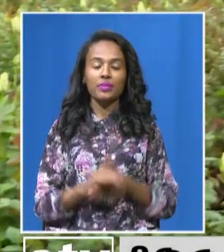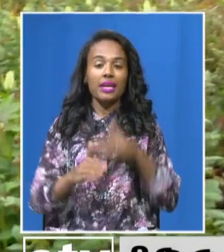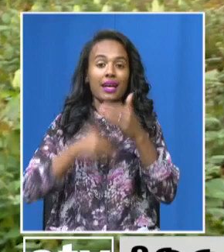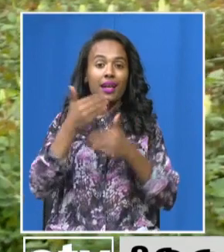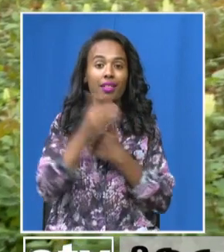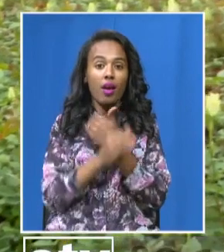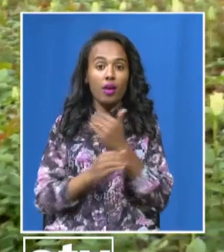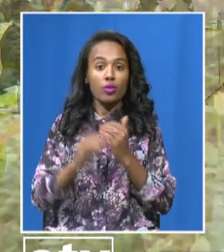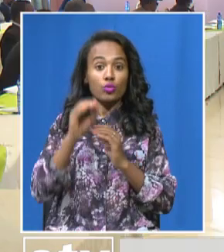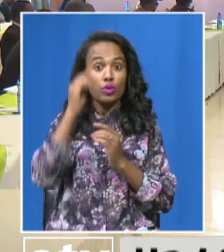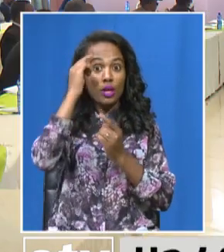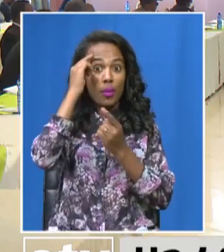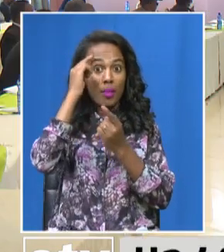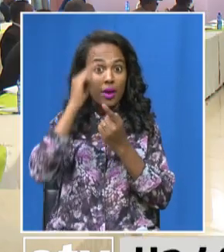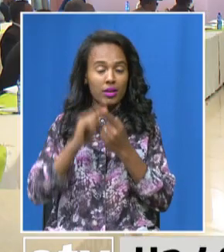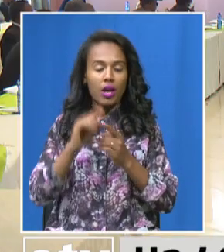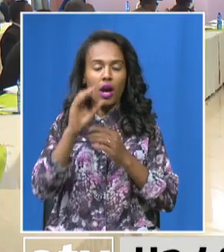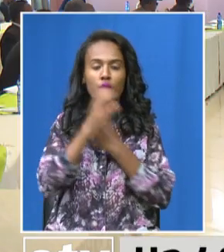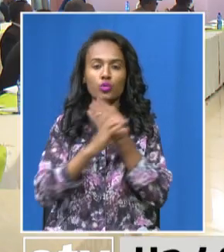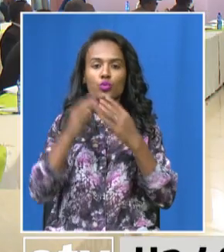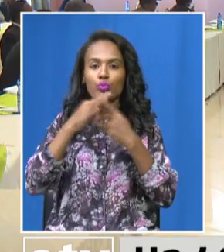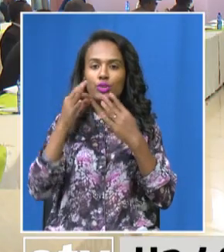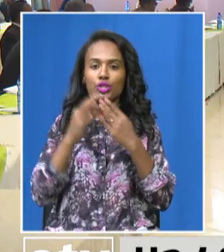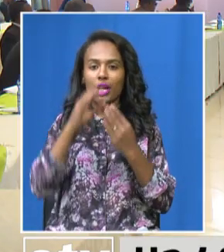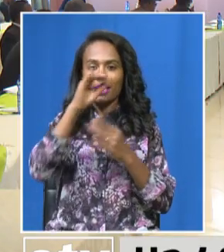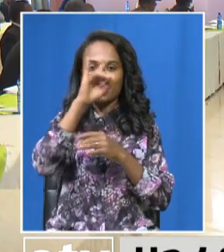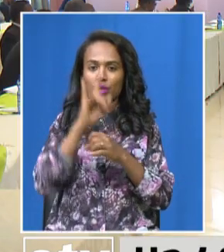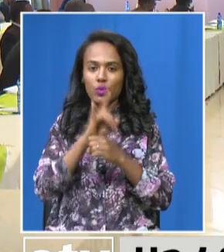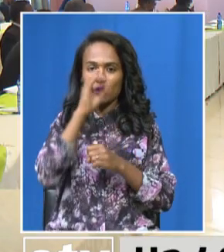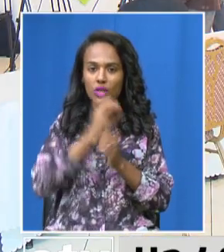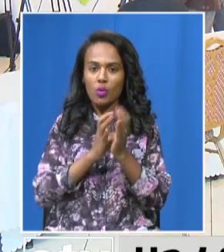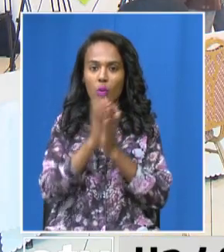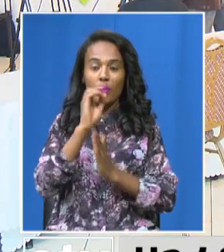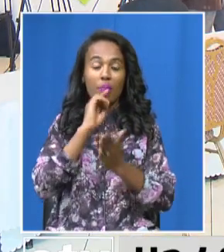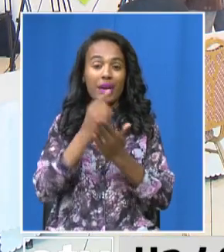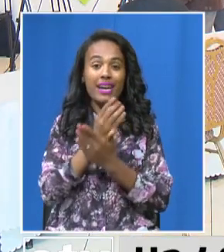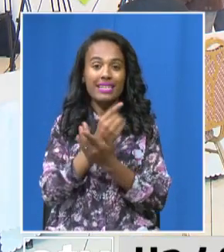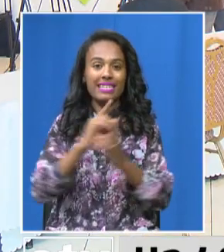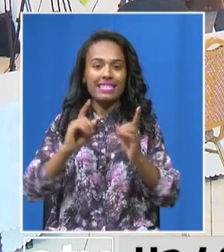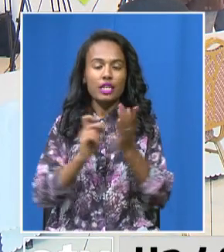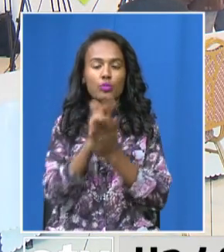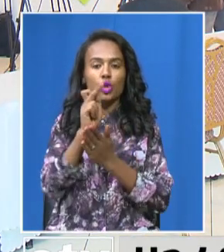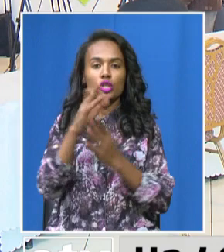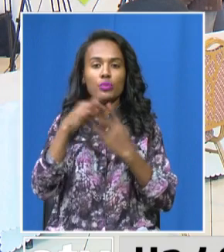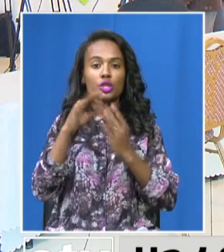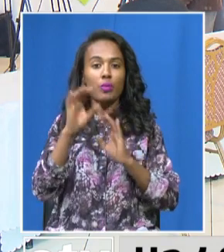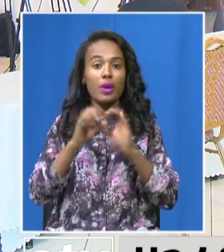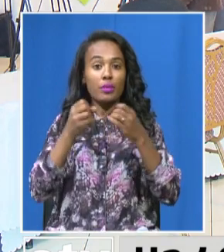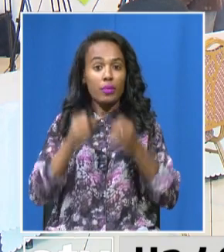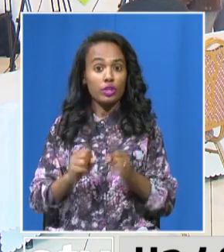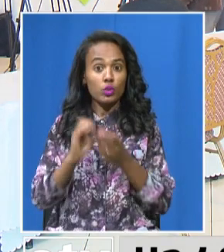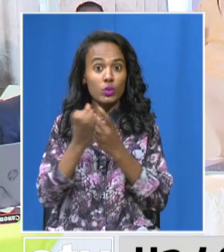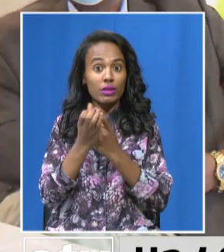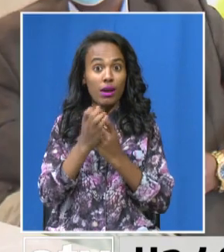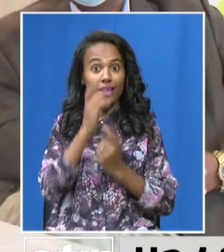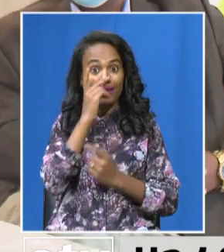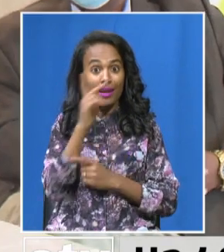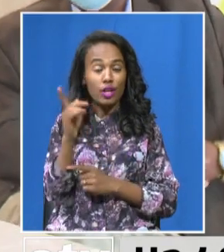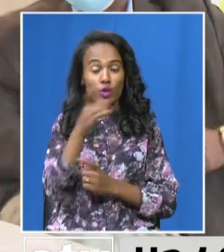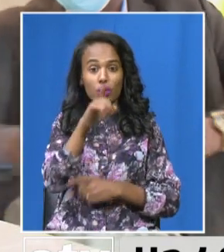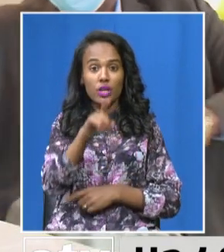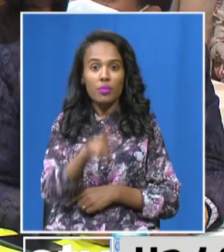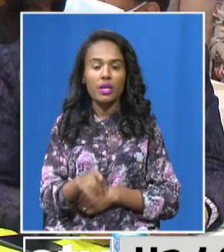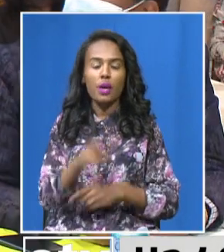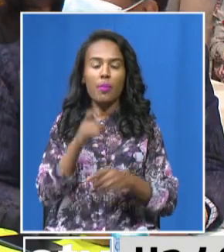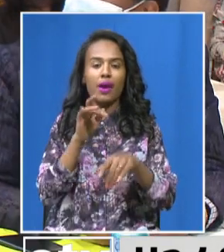ቀጣይ ሀገሪቱ ለማካሄድ ያቀደችው ሀገራዊ ምርጫ የዜጎችን የሰብአዊ መብት መከበር በማረጋገጥና ነፃና ዲሞክራሲያዊ ምርጫ ማካሄድ በሚያስችል መልኩ የተቃኘ ሊሆን